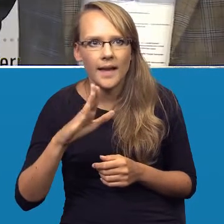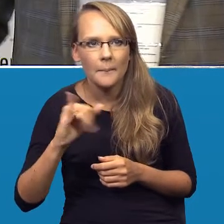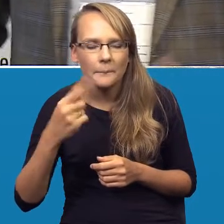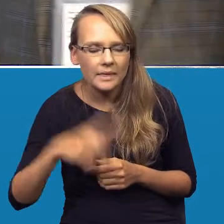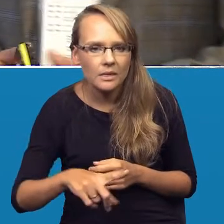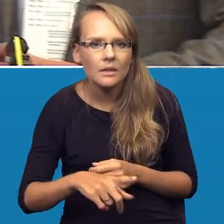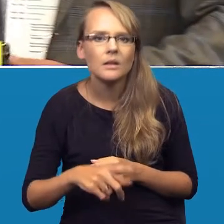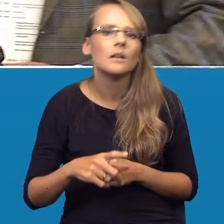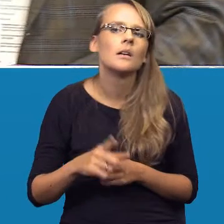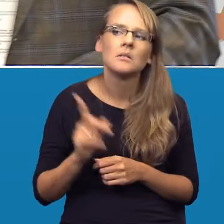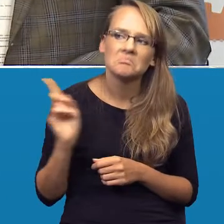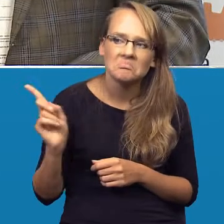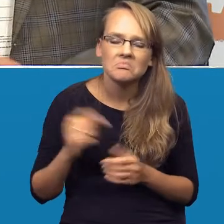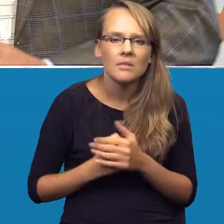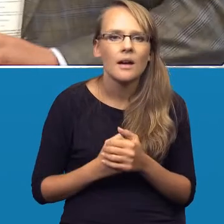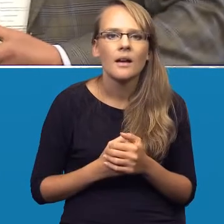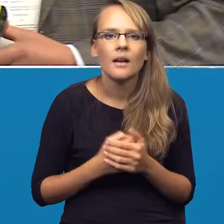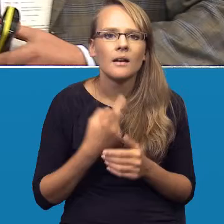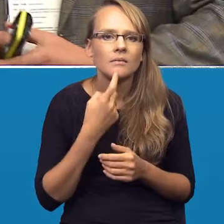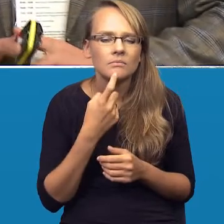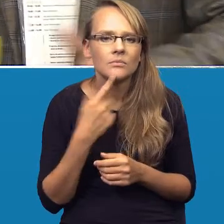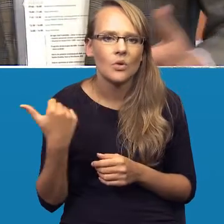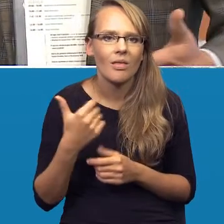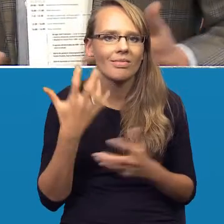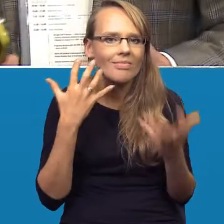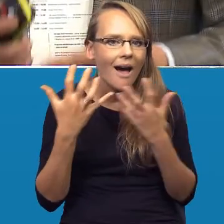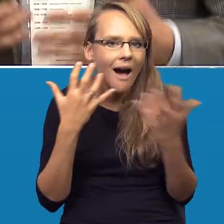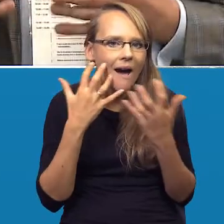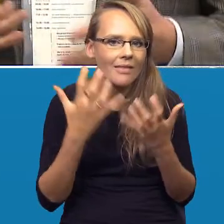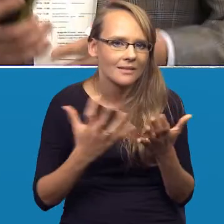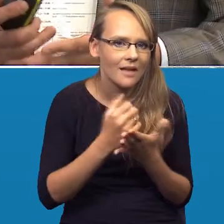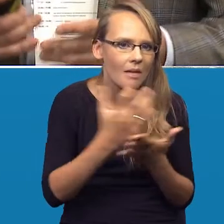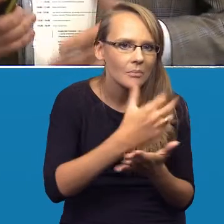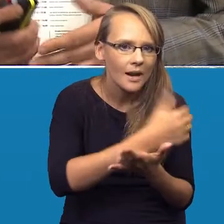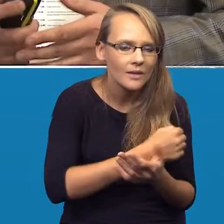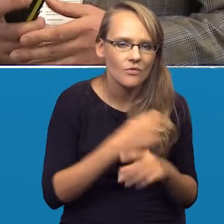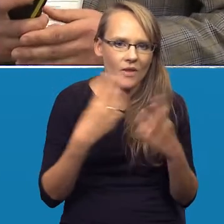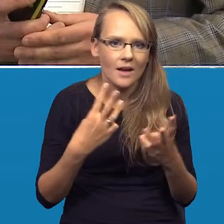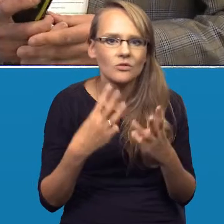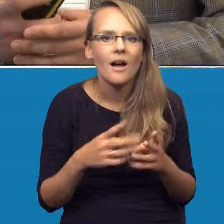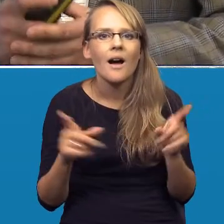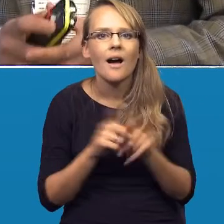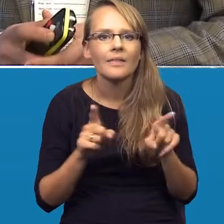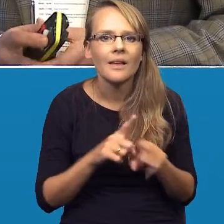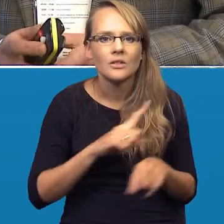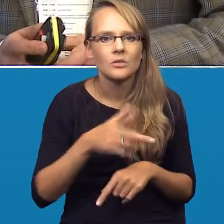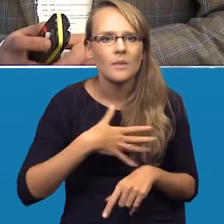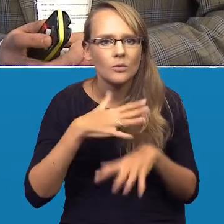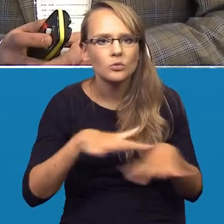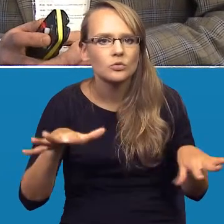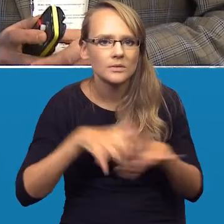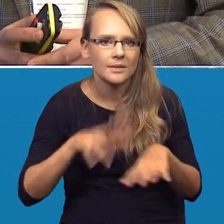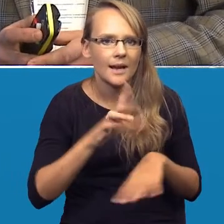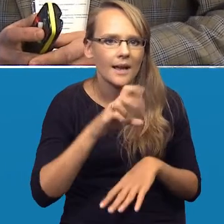taka, jeżeli chodzi o dane, zebranie danych, ale to nie tylko. Chodzi o to, żeby mamy wiele systemów w KGHM-ie,